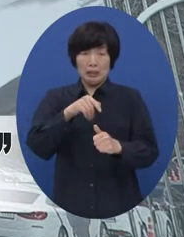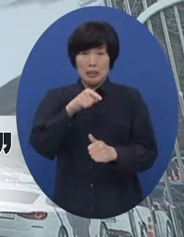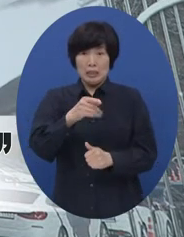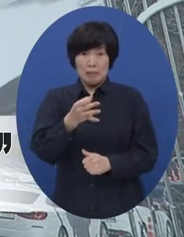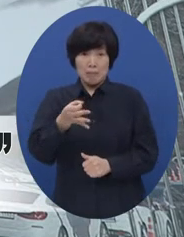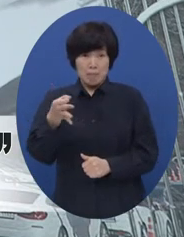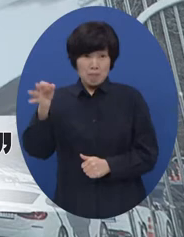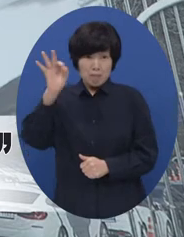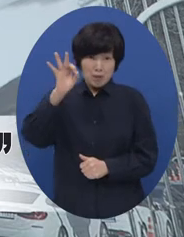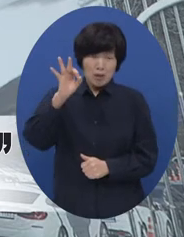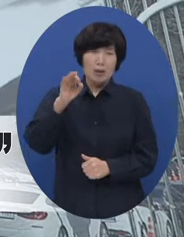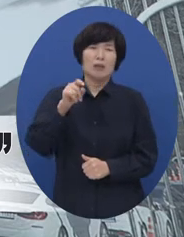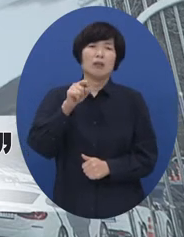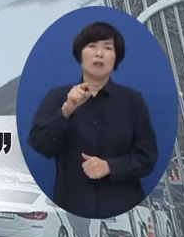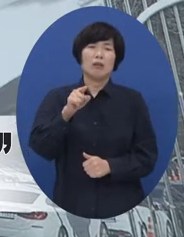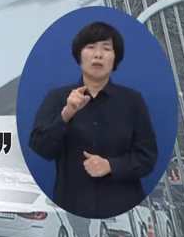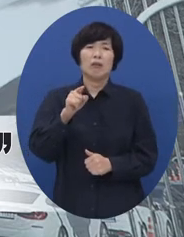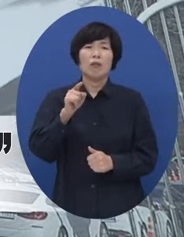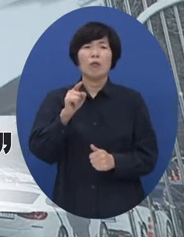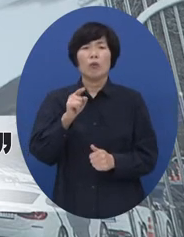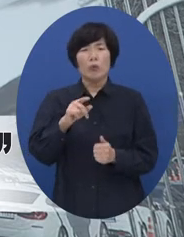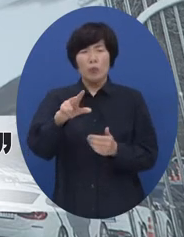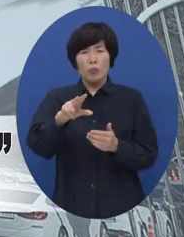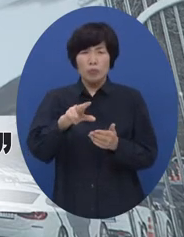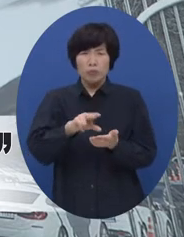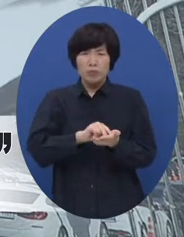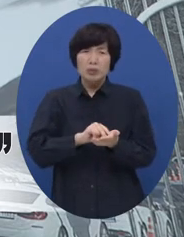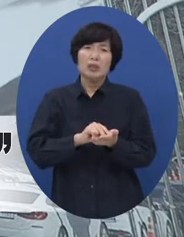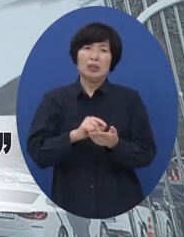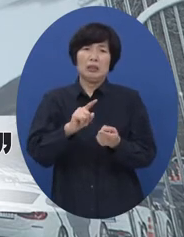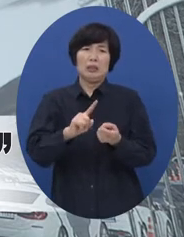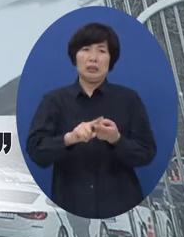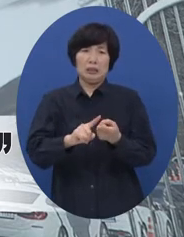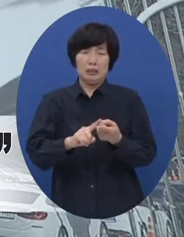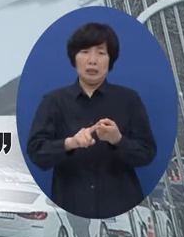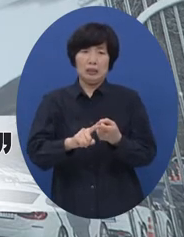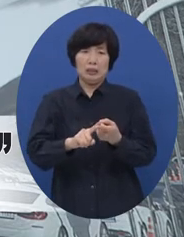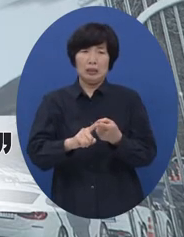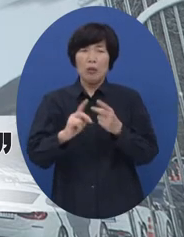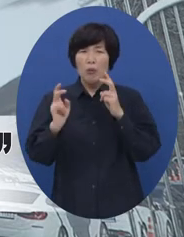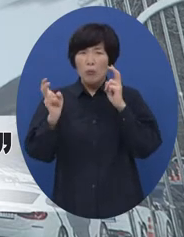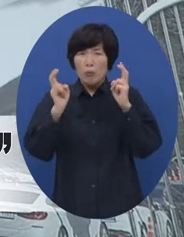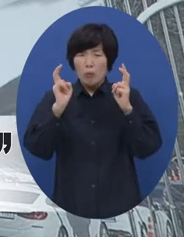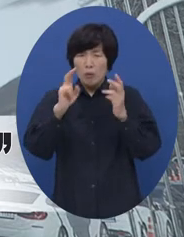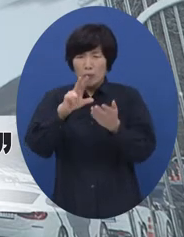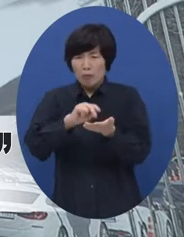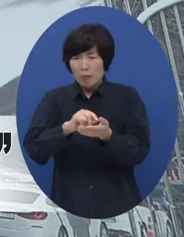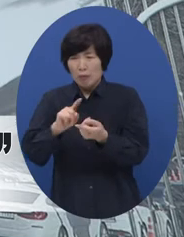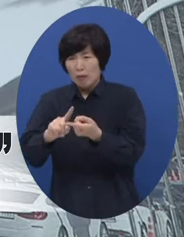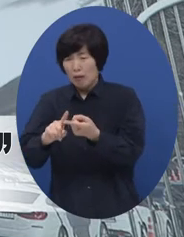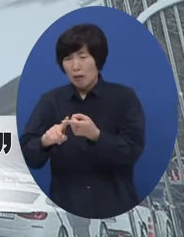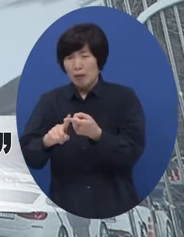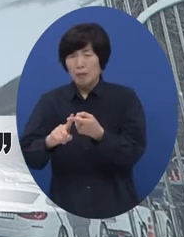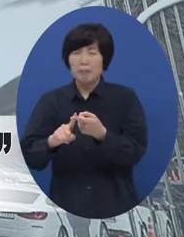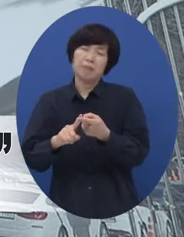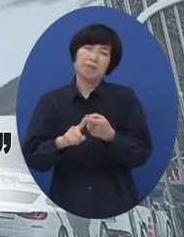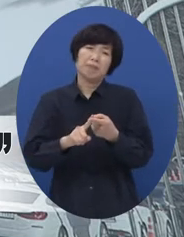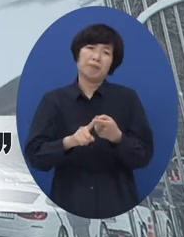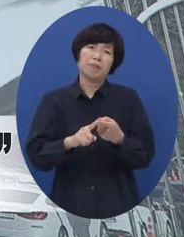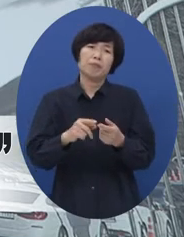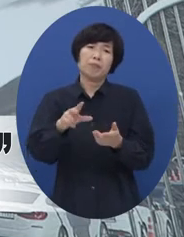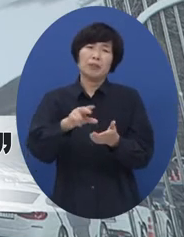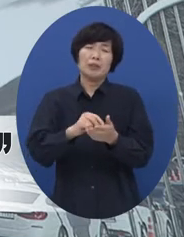폭리를 취하거나 아예 기존 마스크 주문을 취소시키는 등 일부 업체들의 상술이 판을 치고 있습니다.